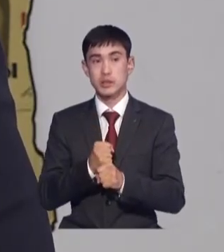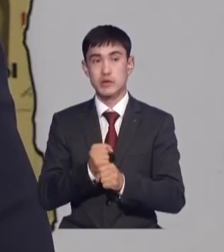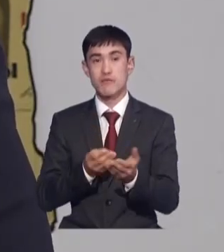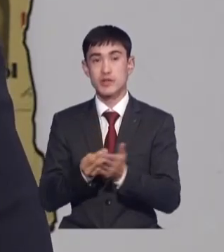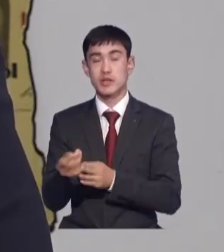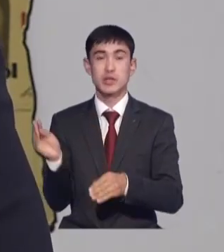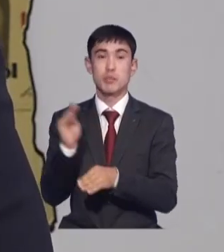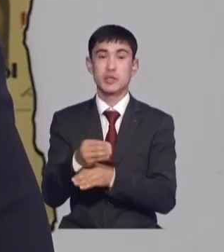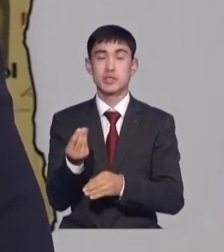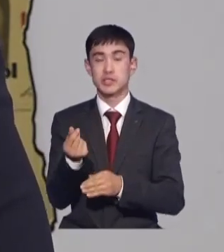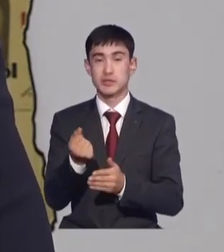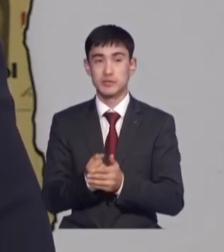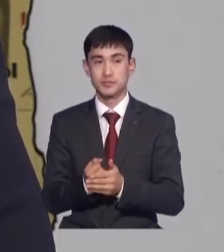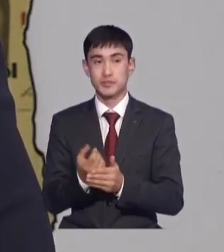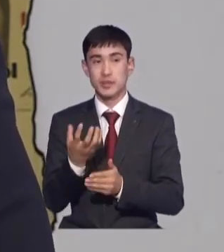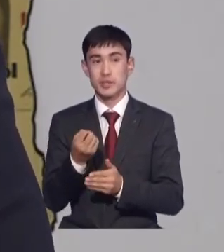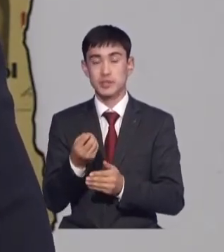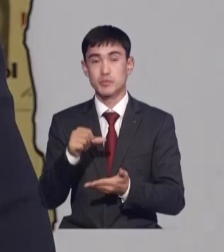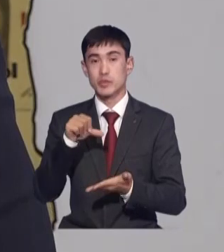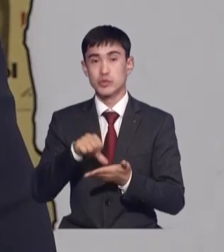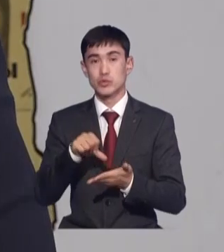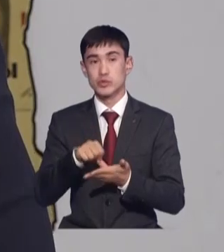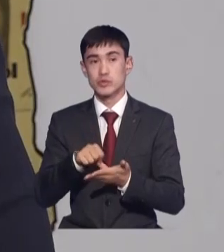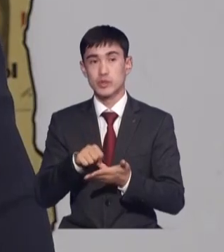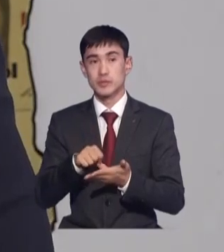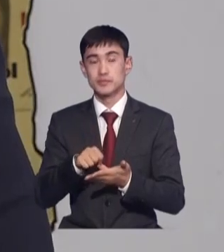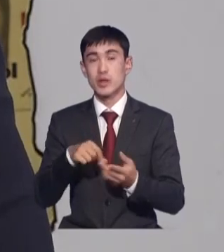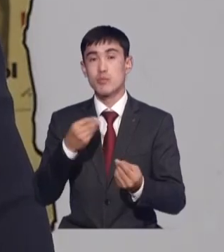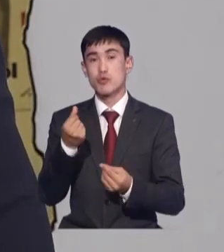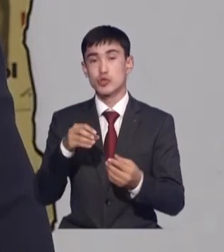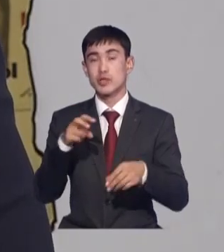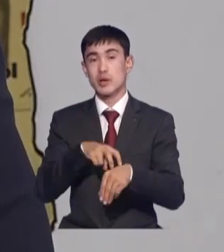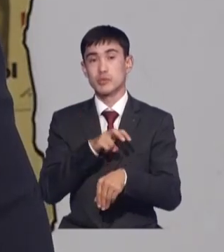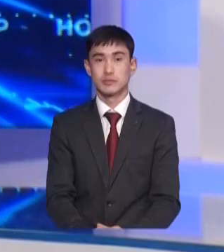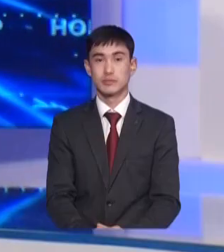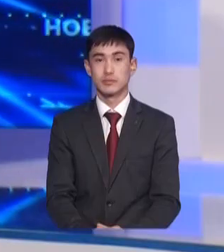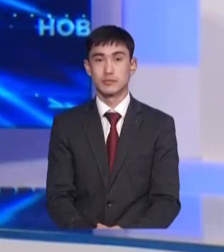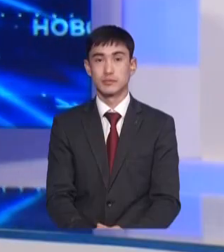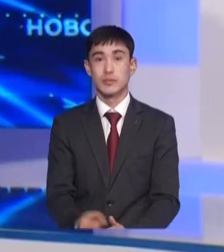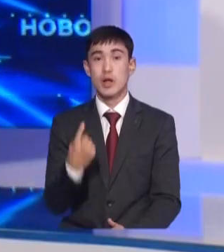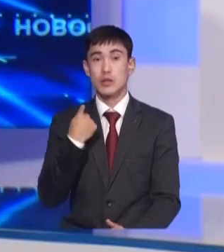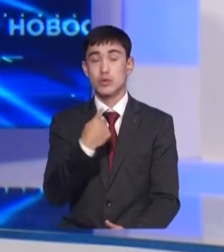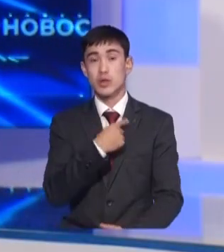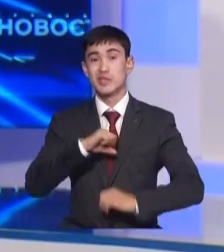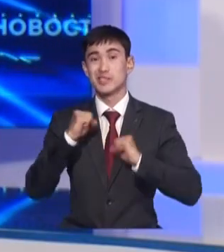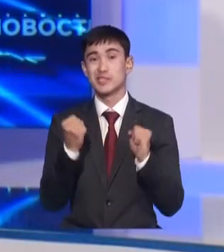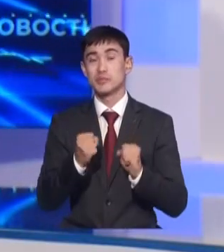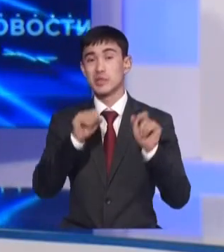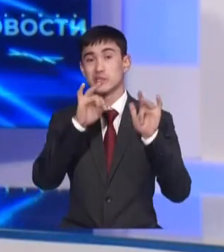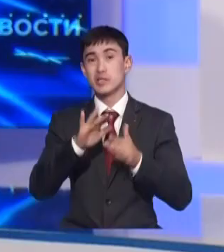выделении дополнительных средств. Также присутствовали представители бюджетной комиссии. В Талдыкургане к